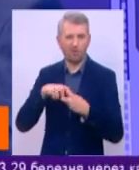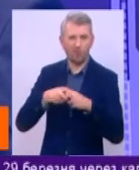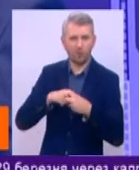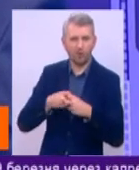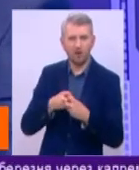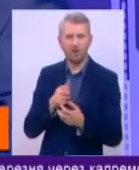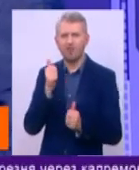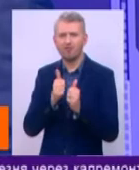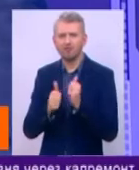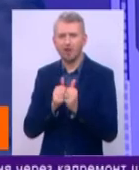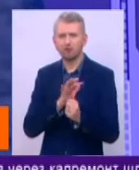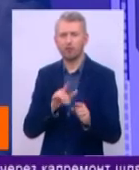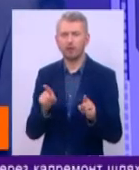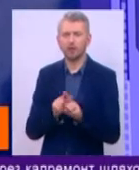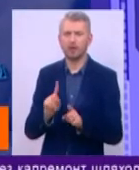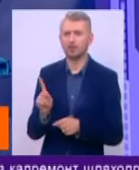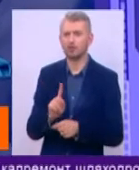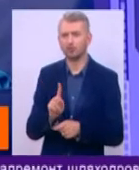досить часто буває таке, що